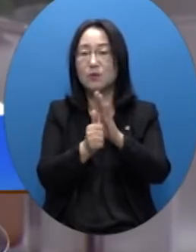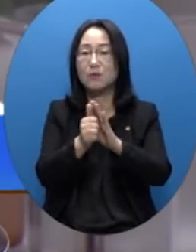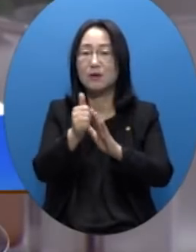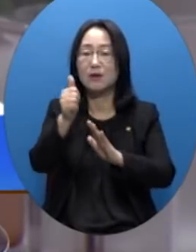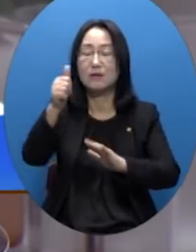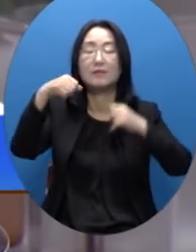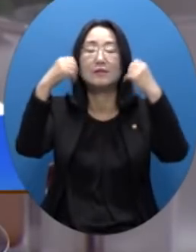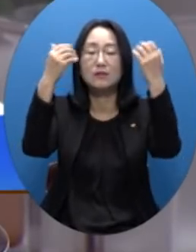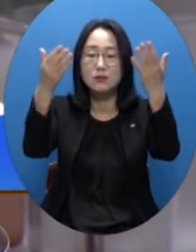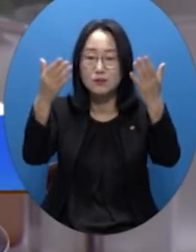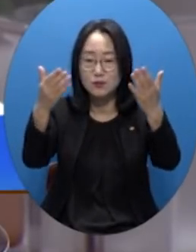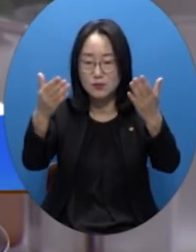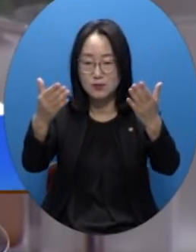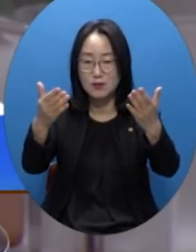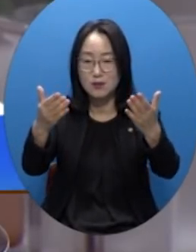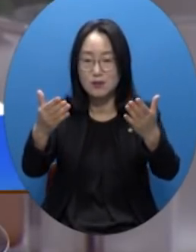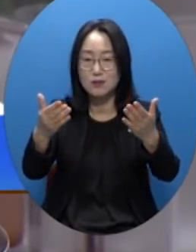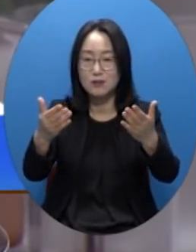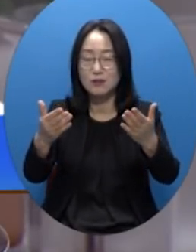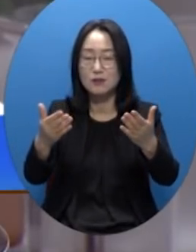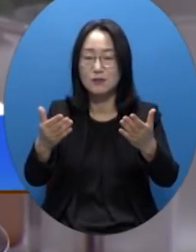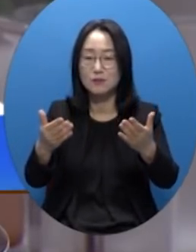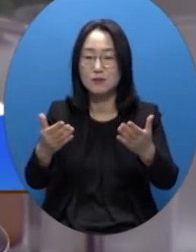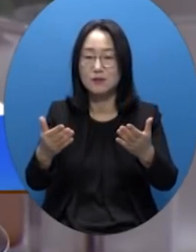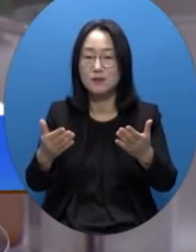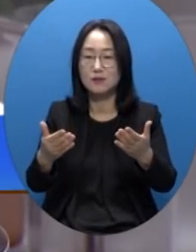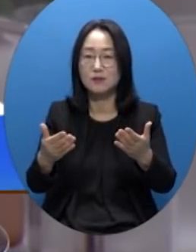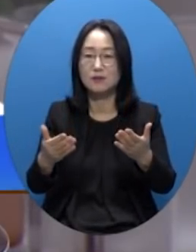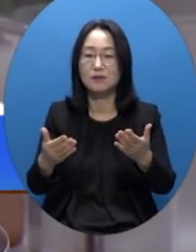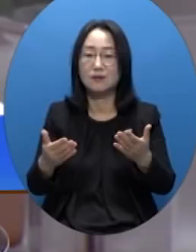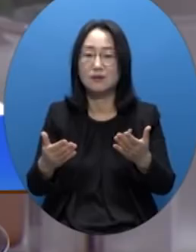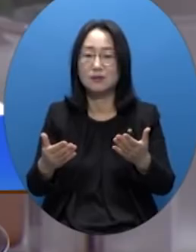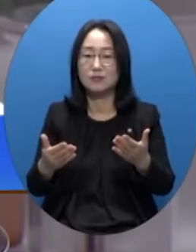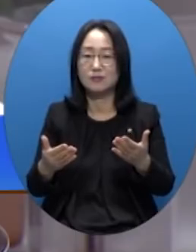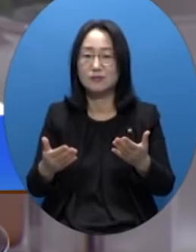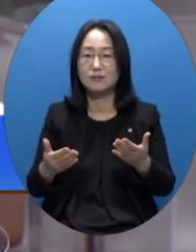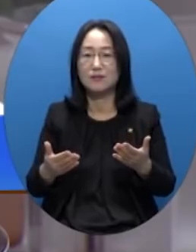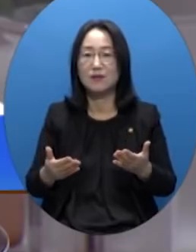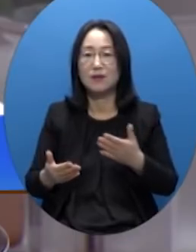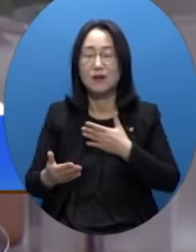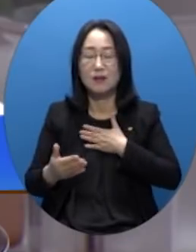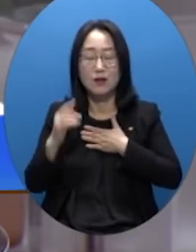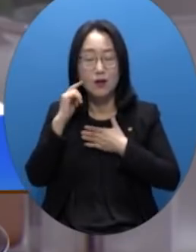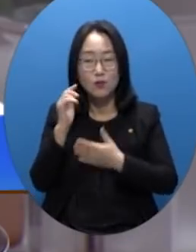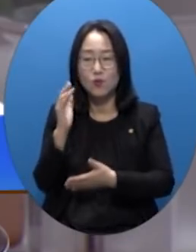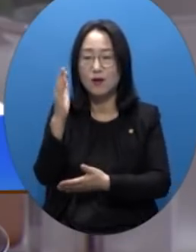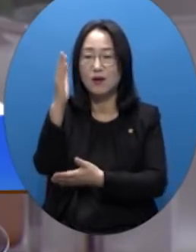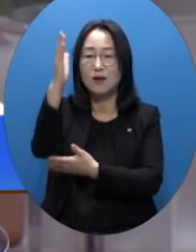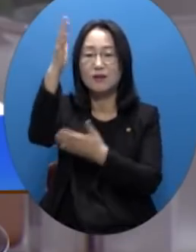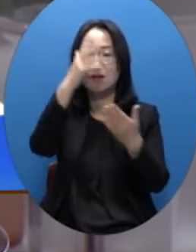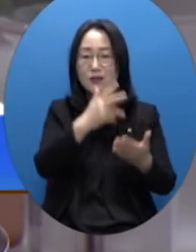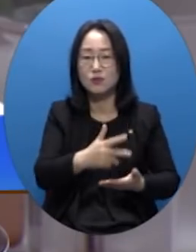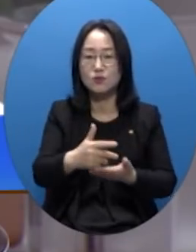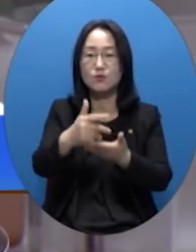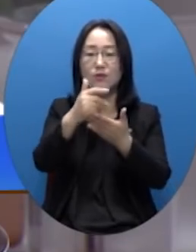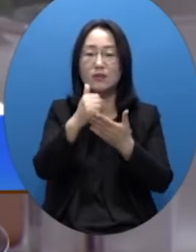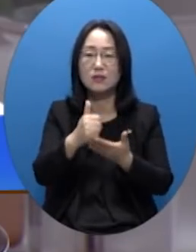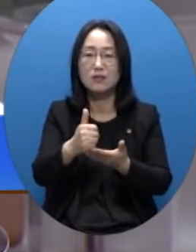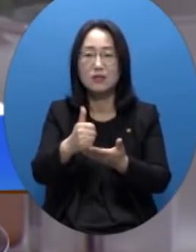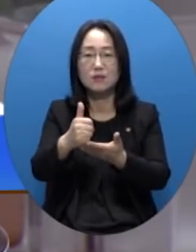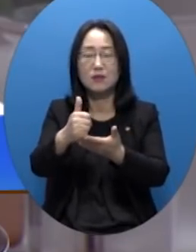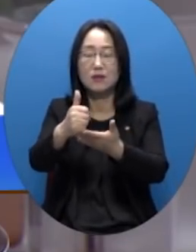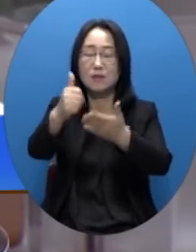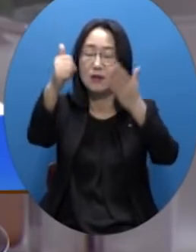소박을 주셔 숲에 어 내가 여과 계주